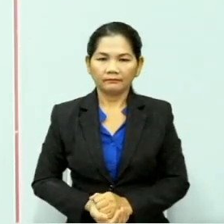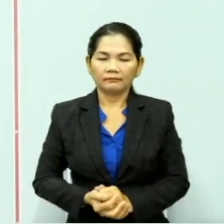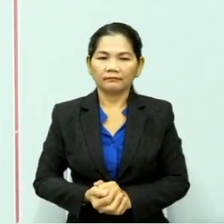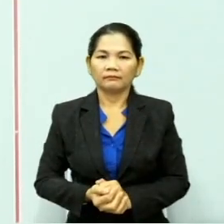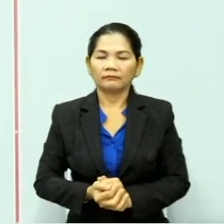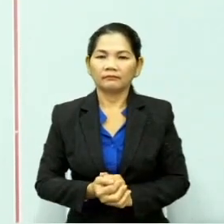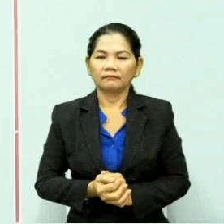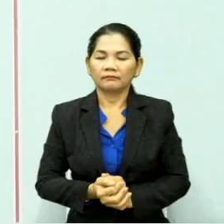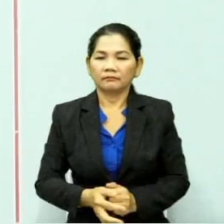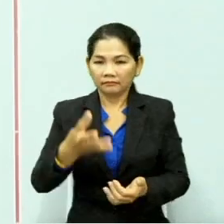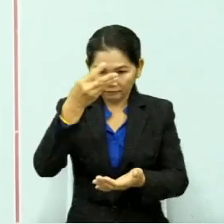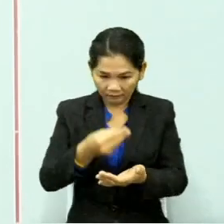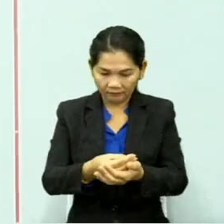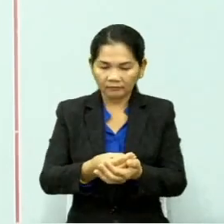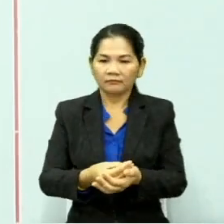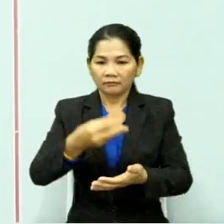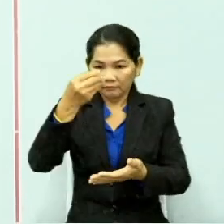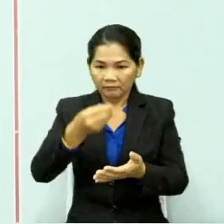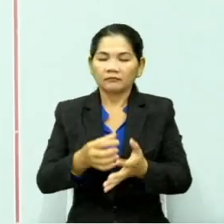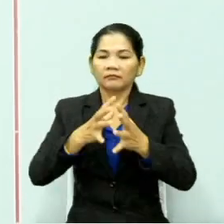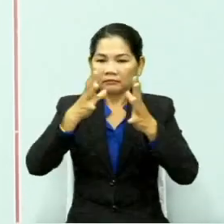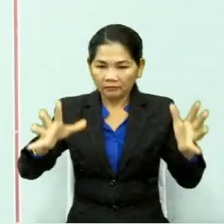chia sâm bát khmai